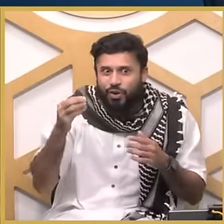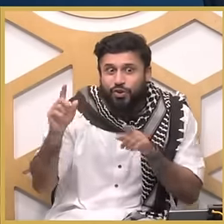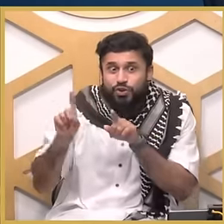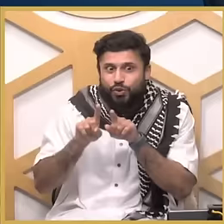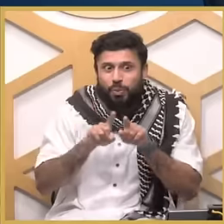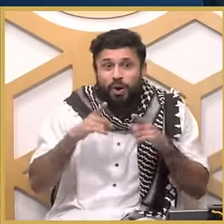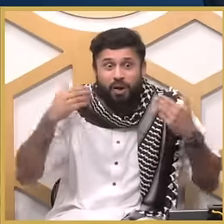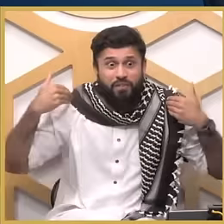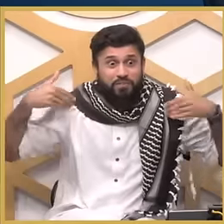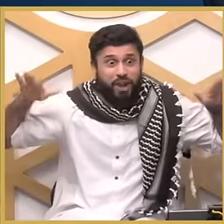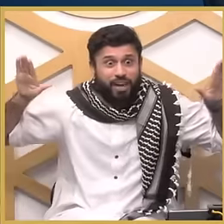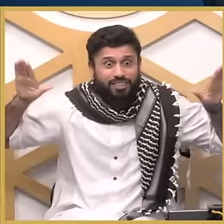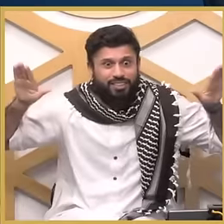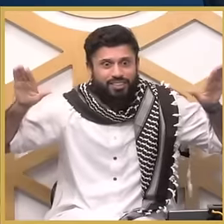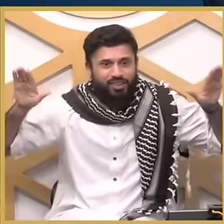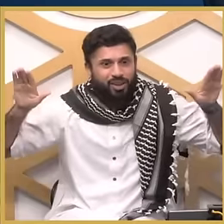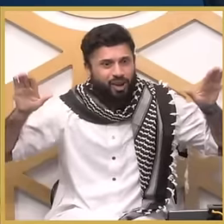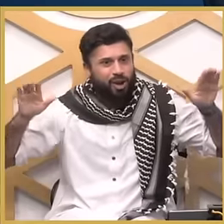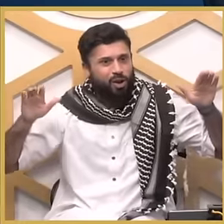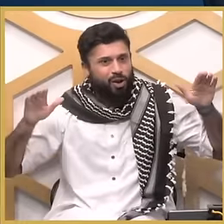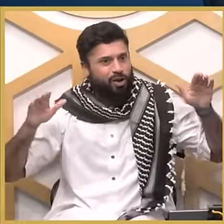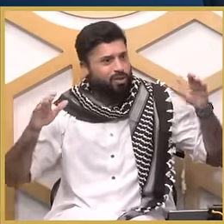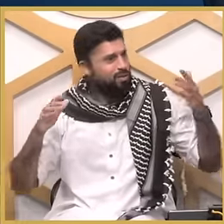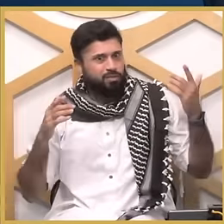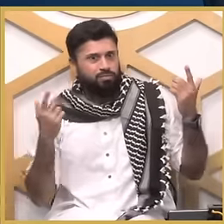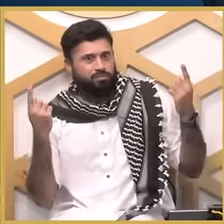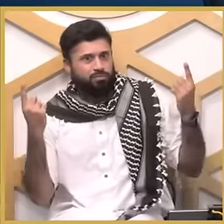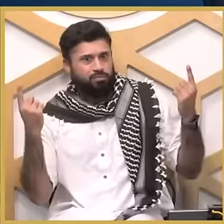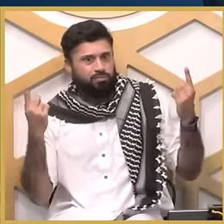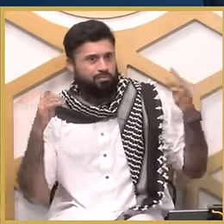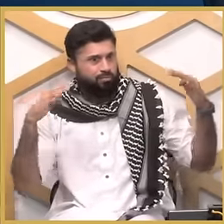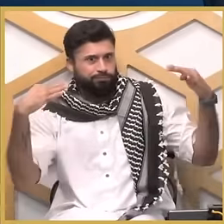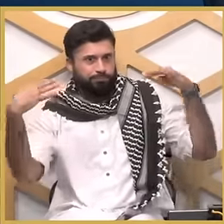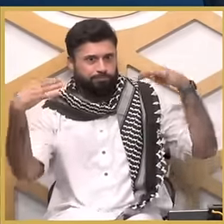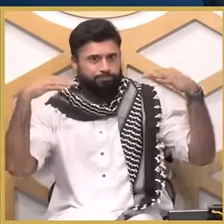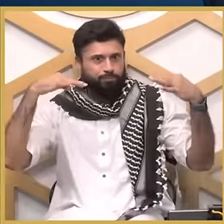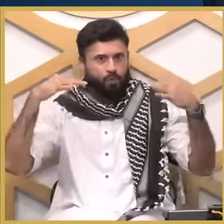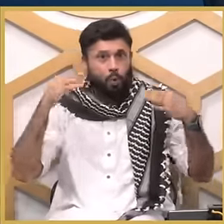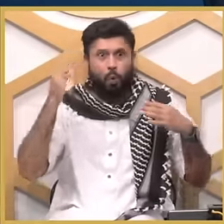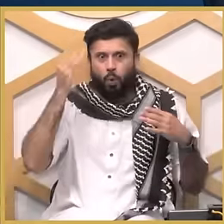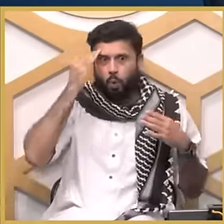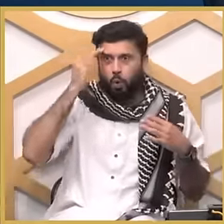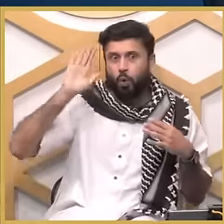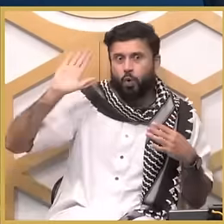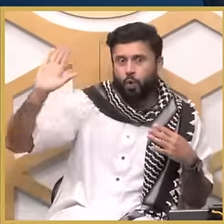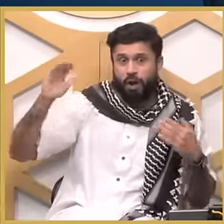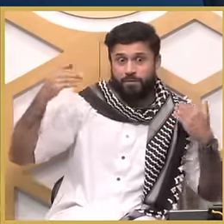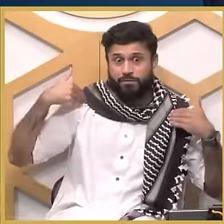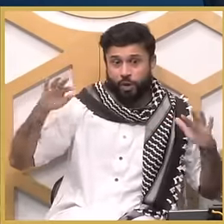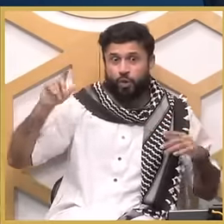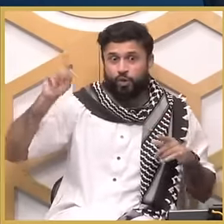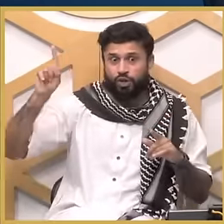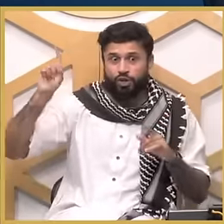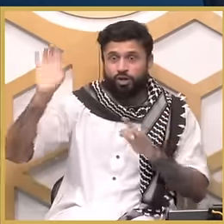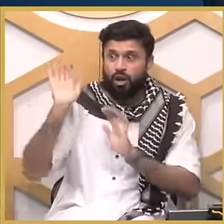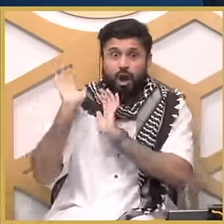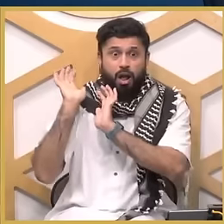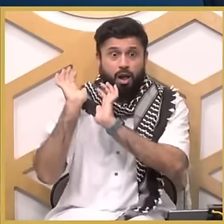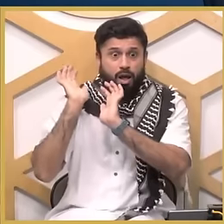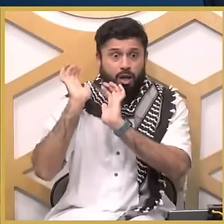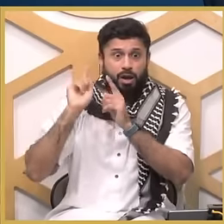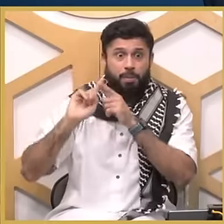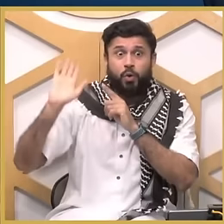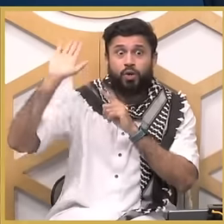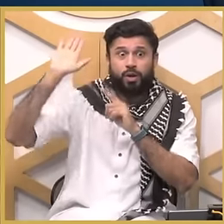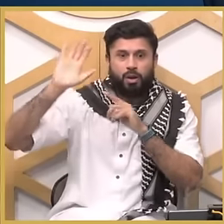mentioned in the ayah, الذين يحملون العرش ومن حوله, those who carry the throne. Of the angels of the thrones, they praise Allah